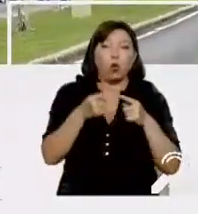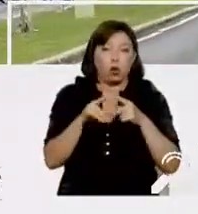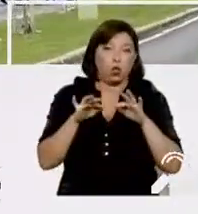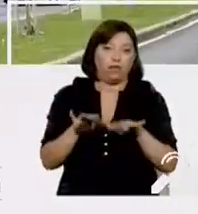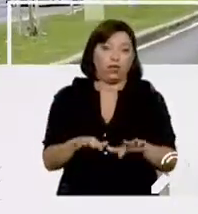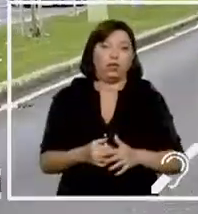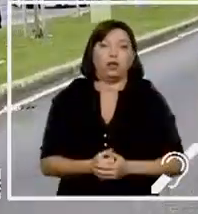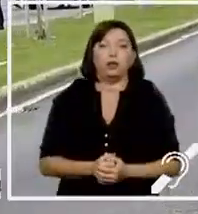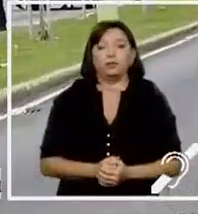penal